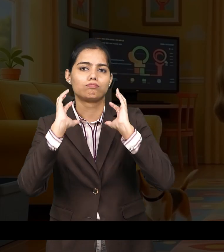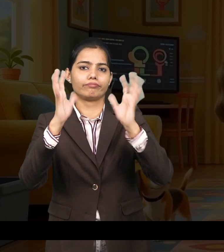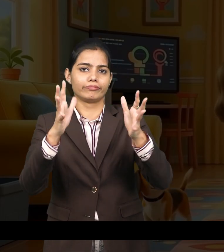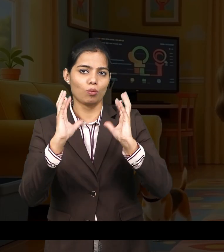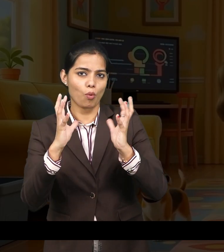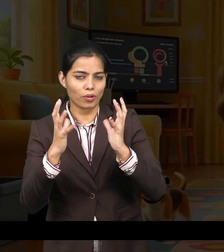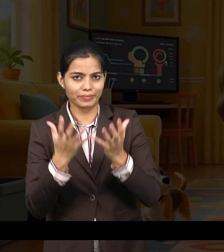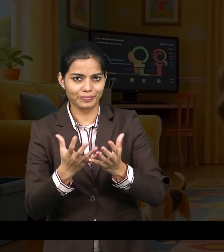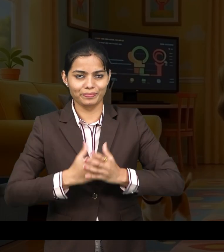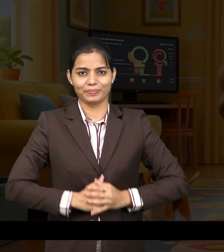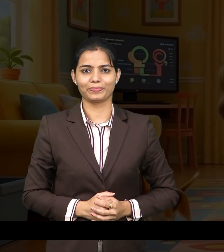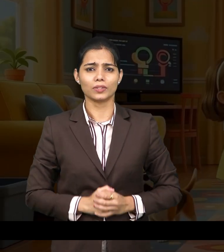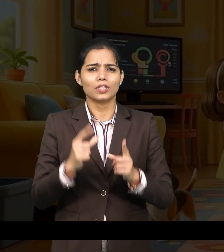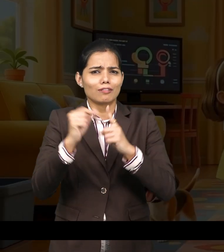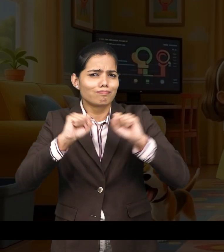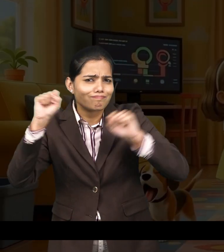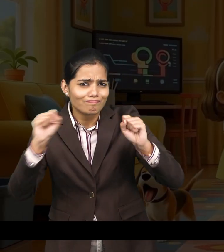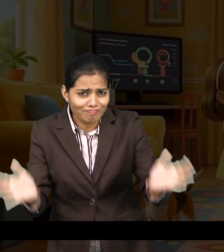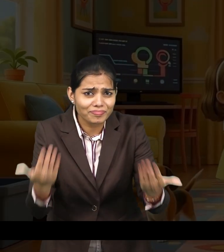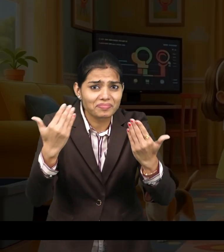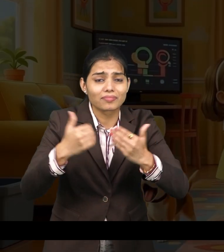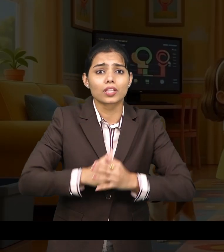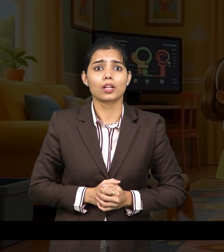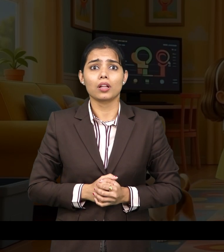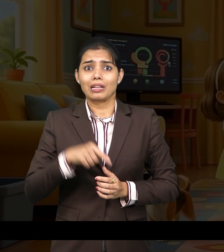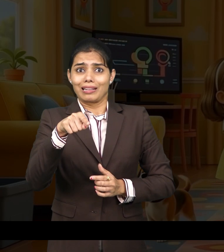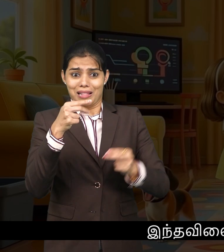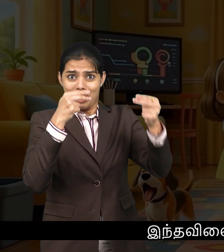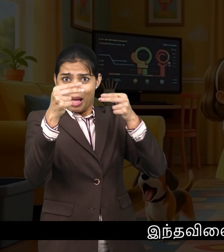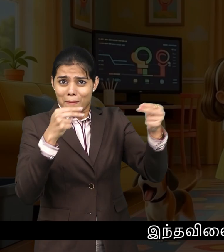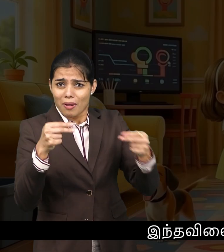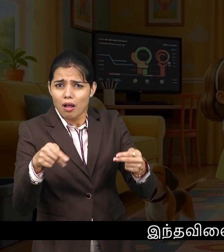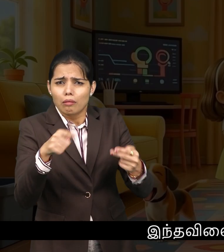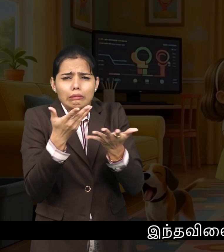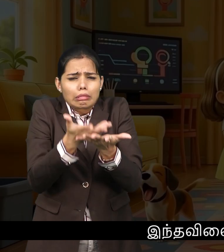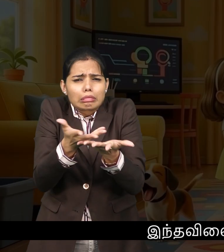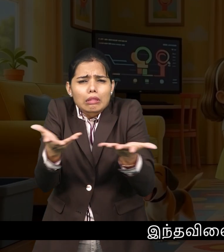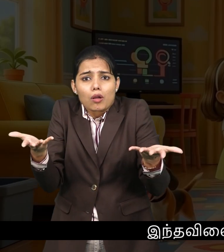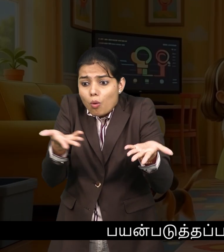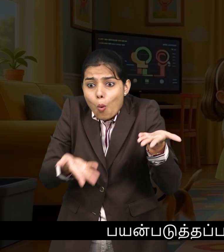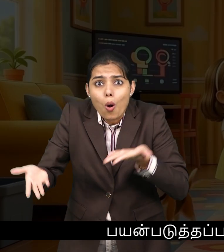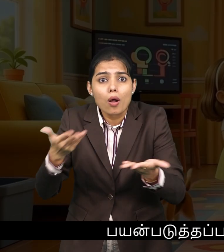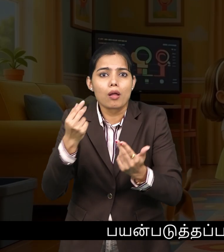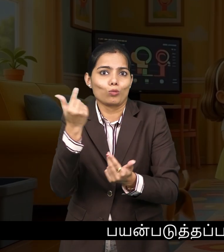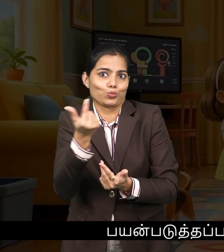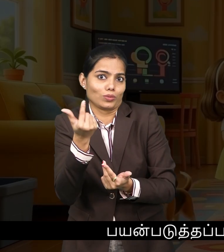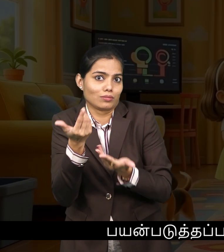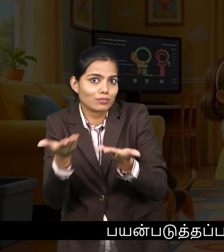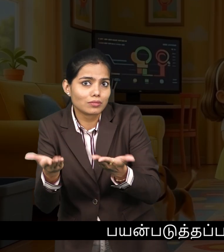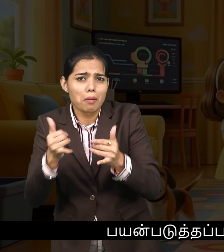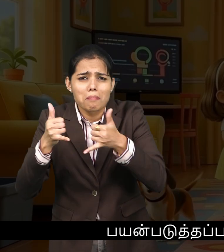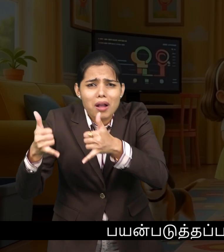2, பந்து. செயற்பாடு. இந்த விளையாட்டுகளை விளையாட